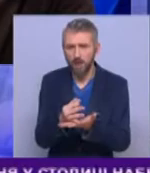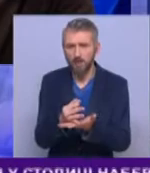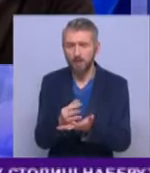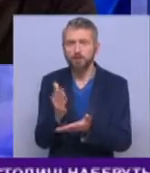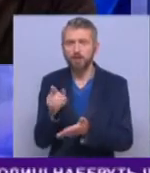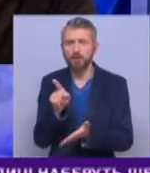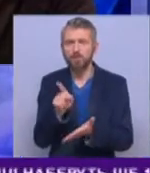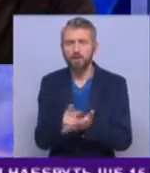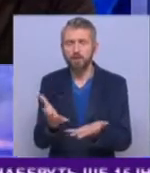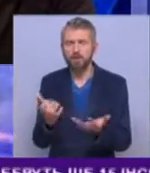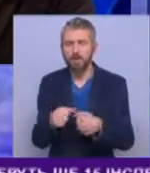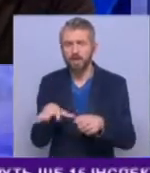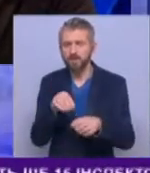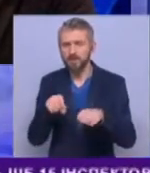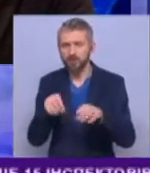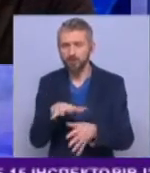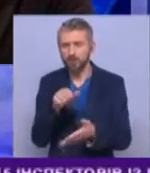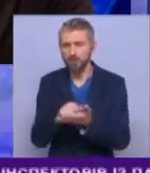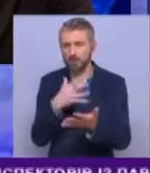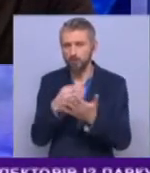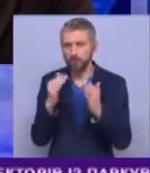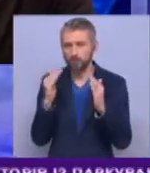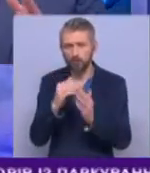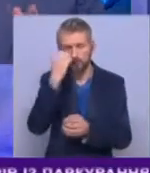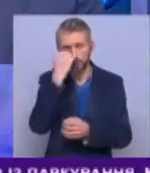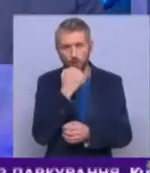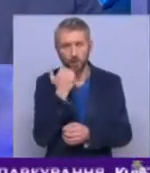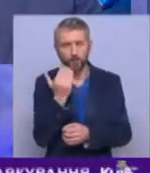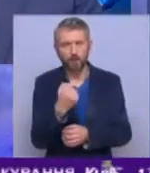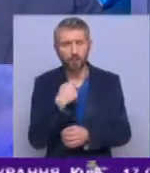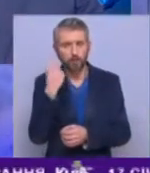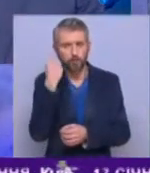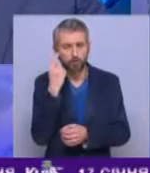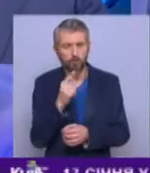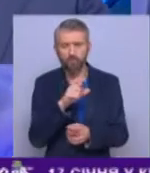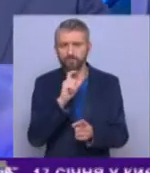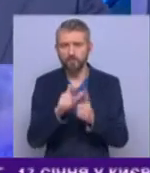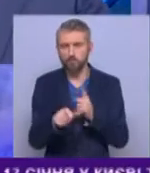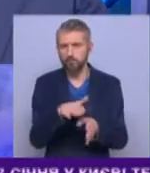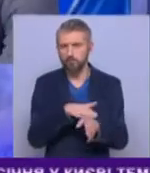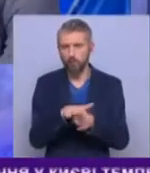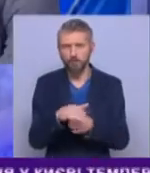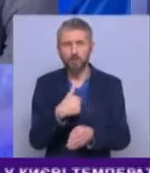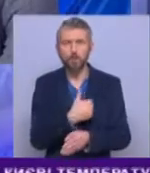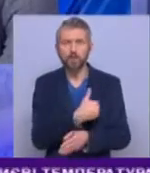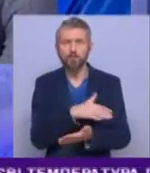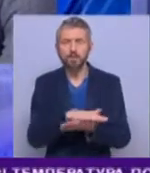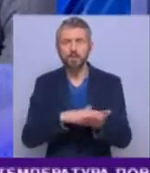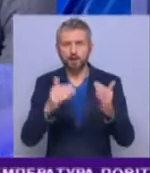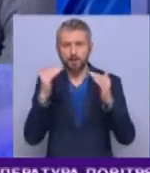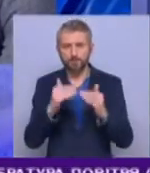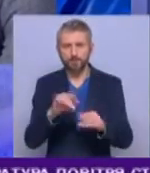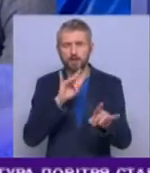прийняти всі ці рішення і займатися своїм будинком. Дякуємо вам. Я думаю, що вичерпна відповідь на цей момент. Я хотів би далі піти з